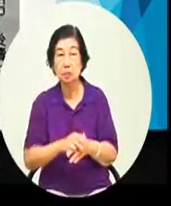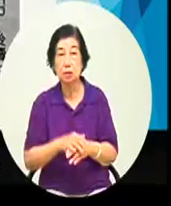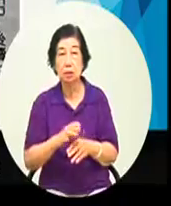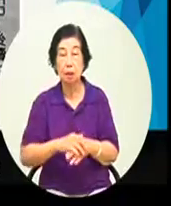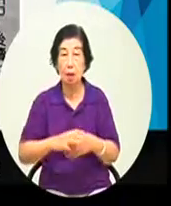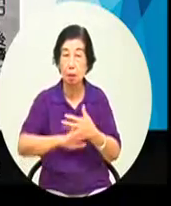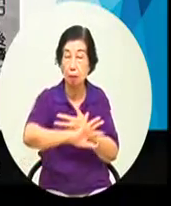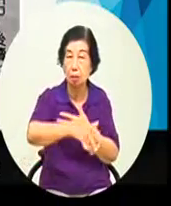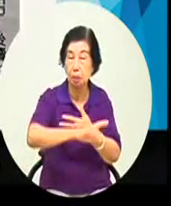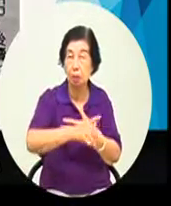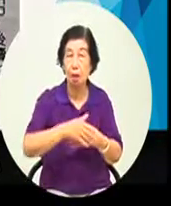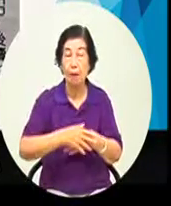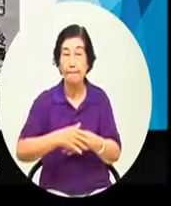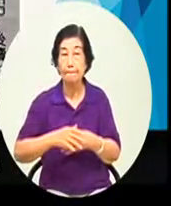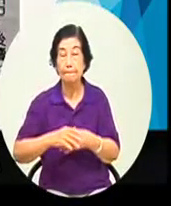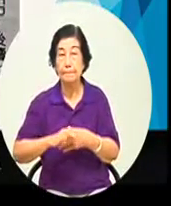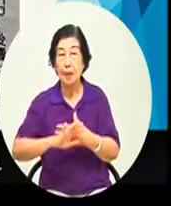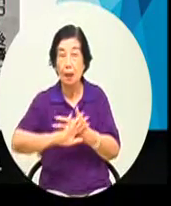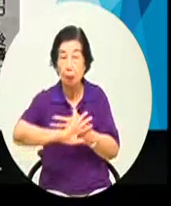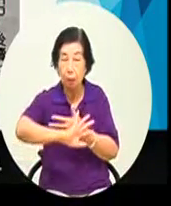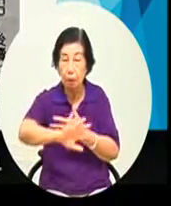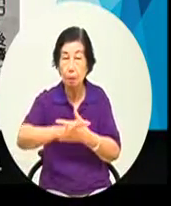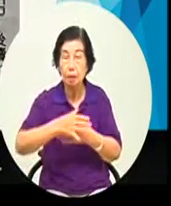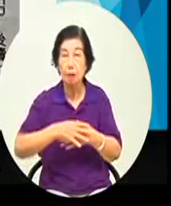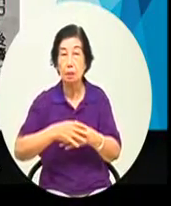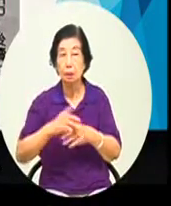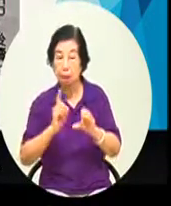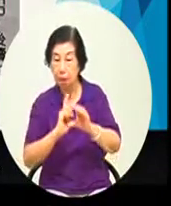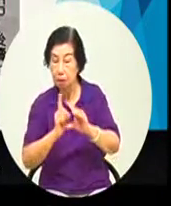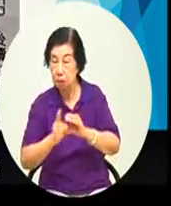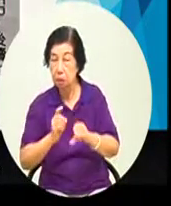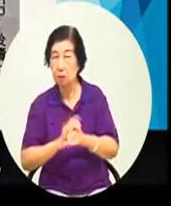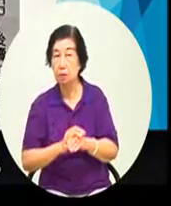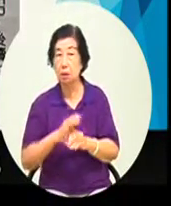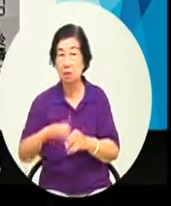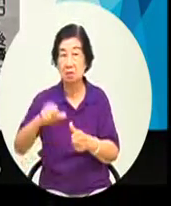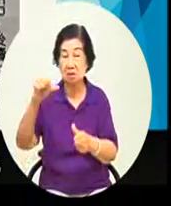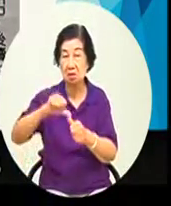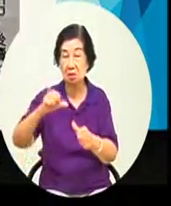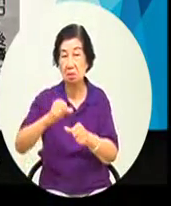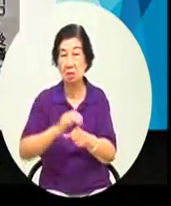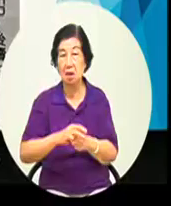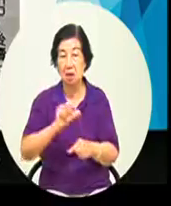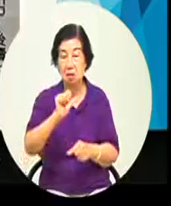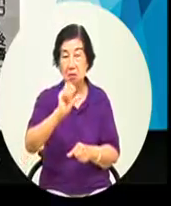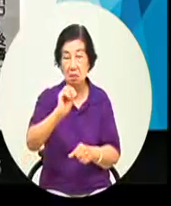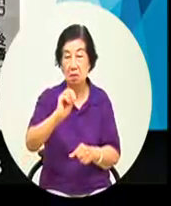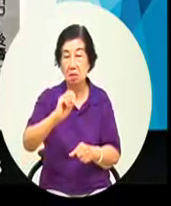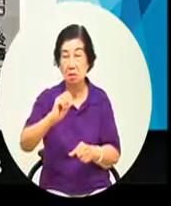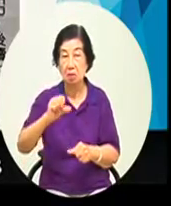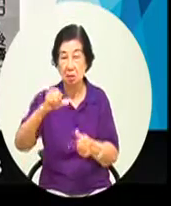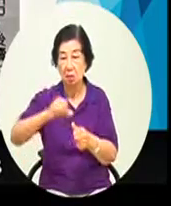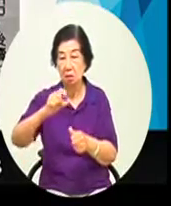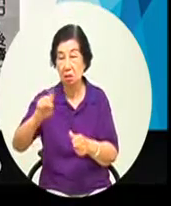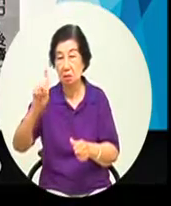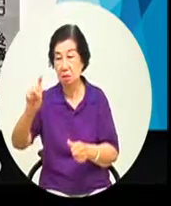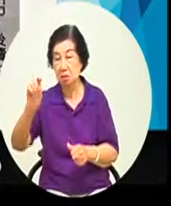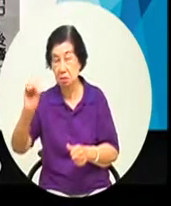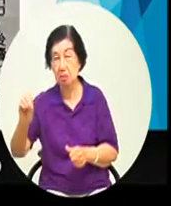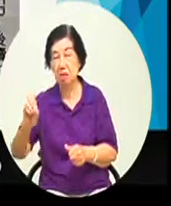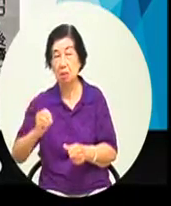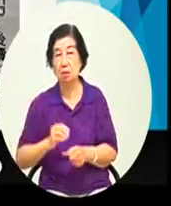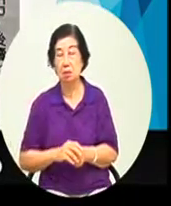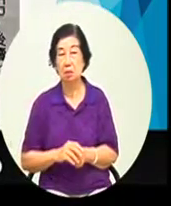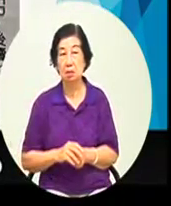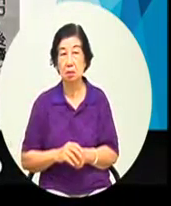要你被抓到你违规营业，罚款从5万到15万，甚至未来啊不排除啊，好，就是